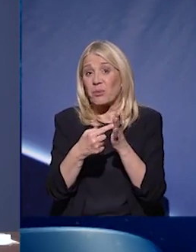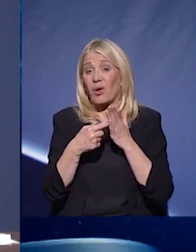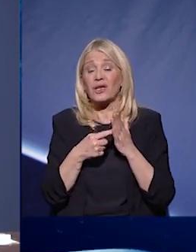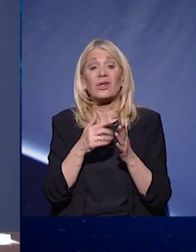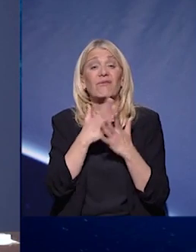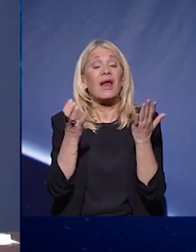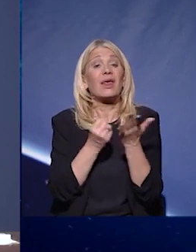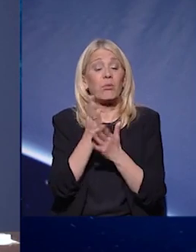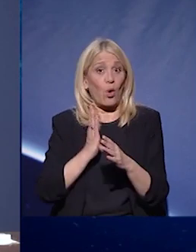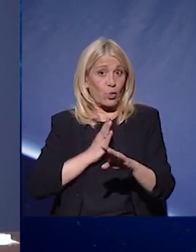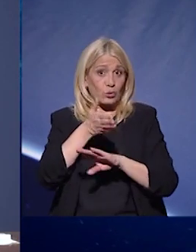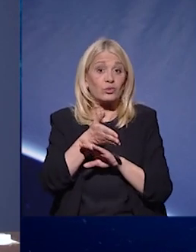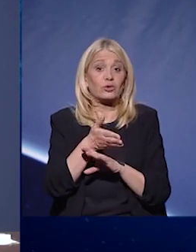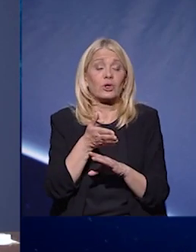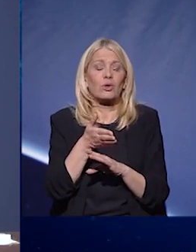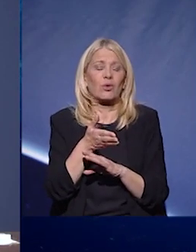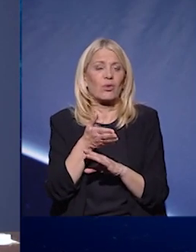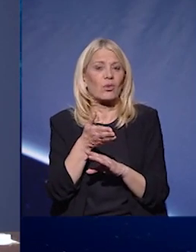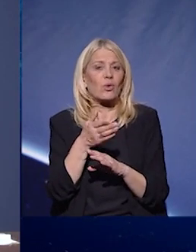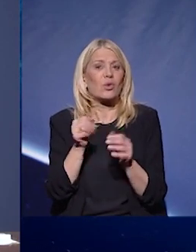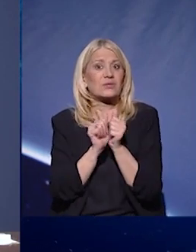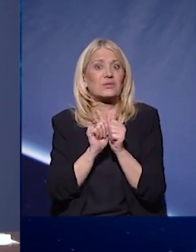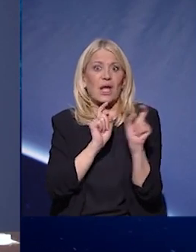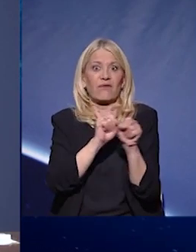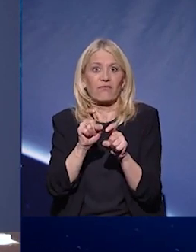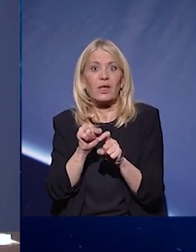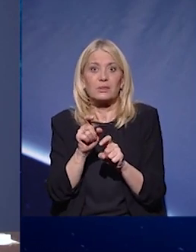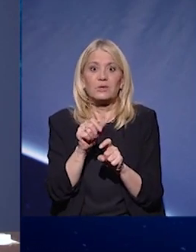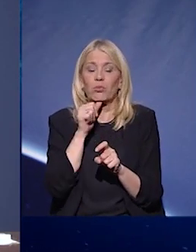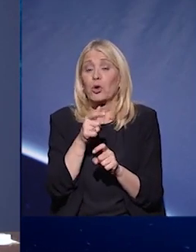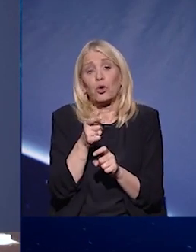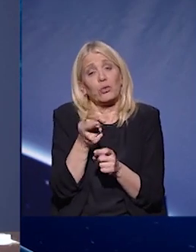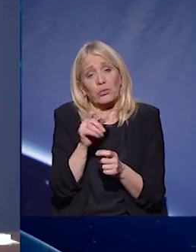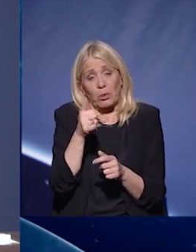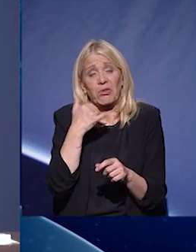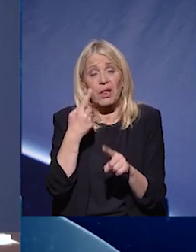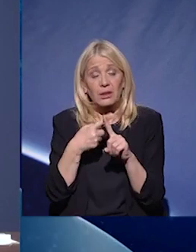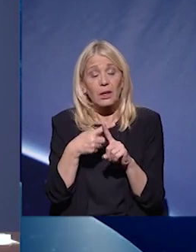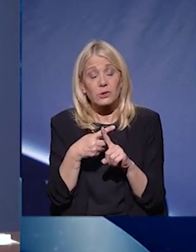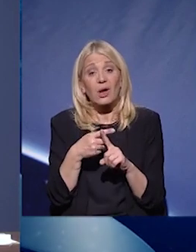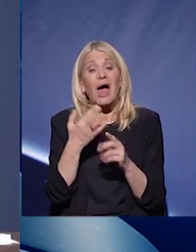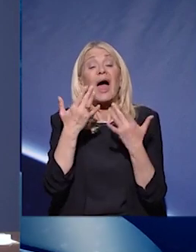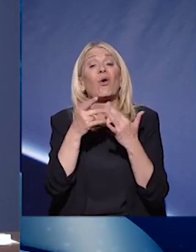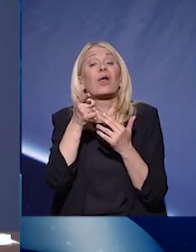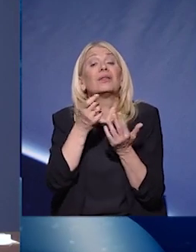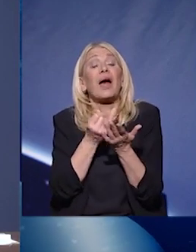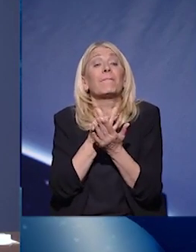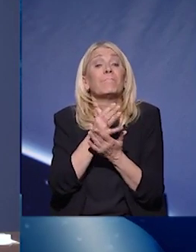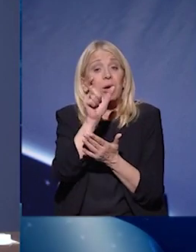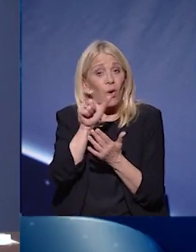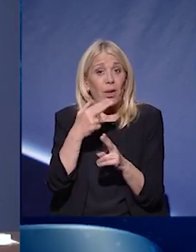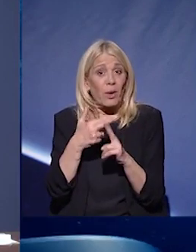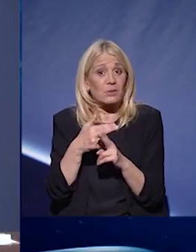broj ušao sa infekcijom i tu nema spora. Ali koliki je taj broj,